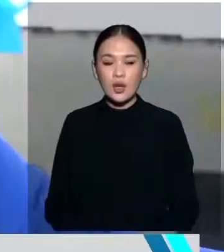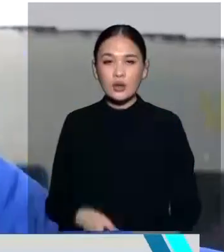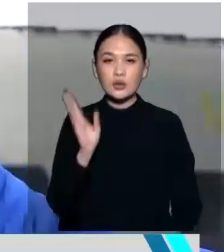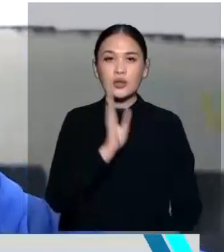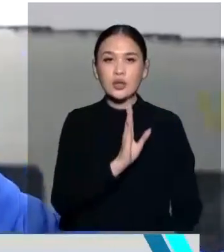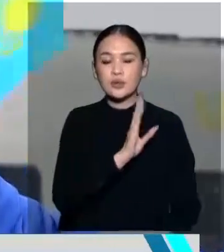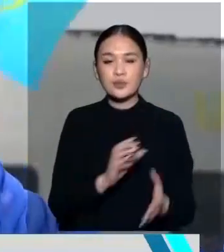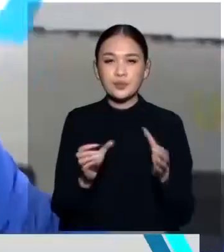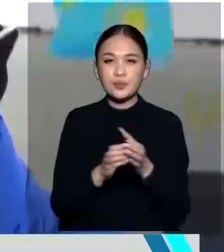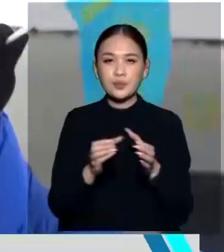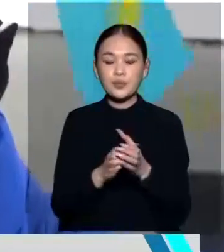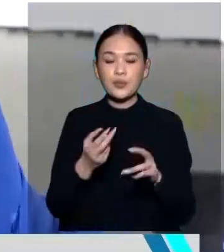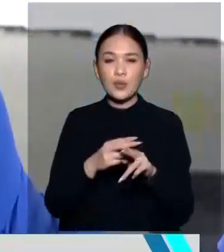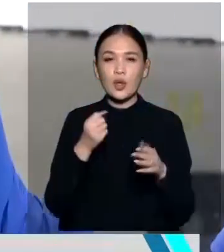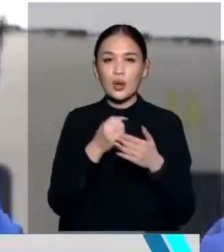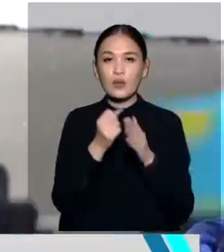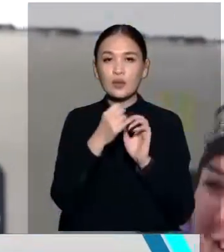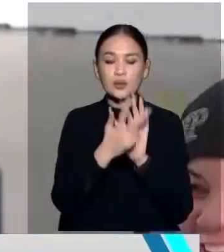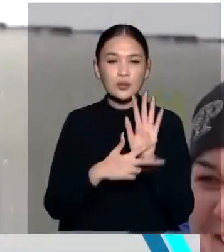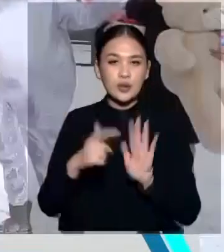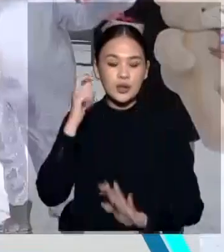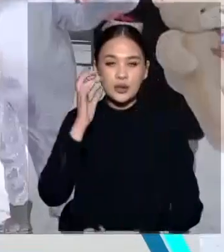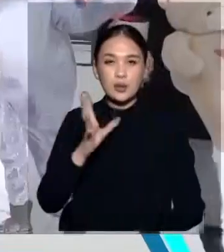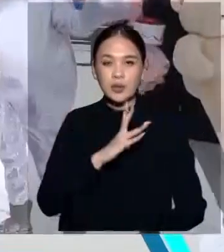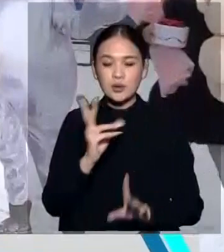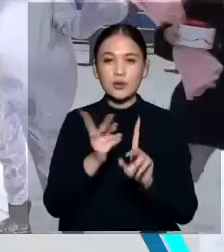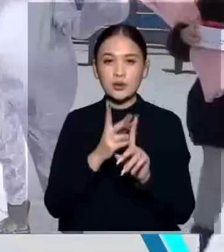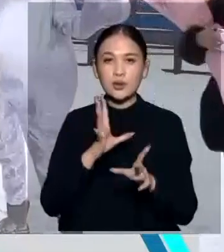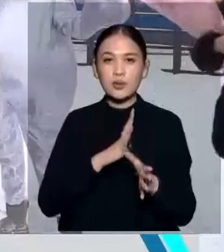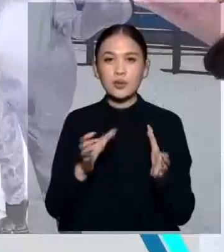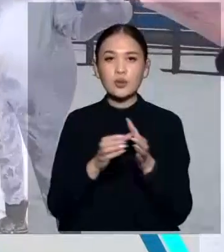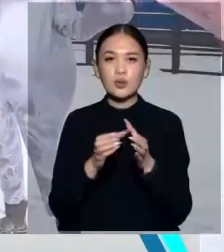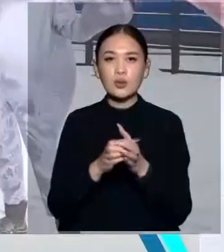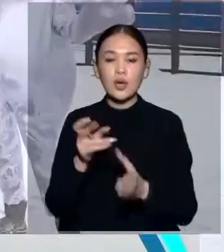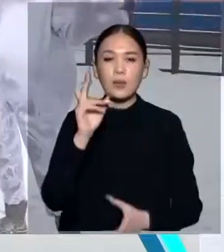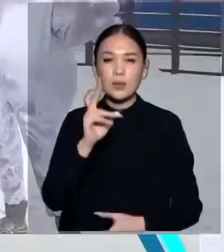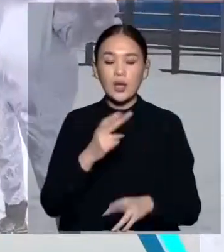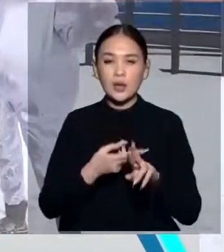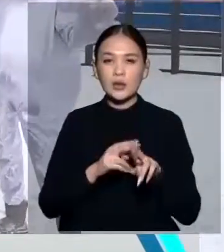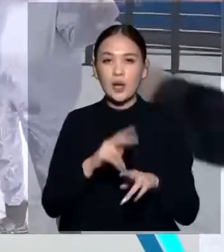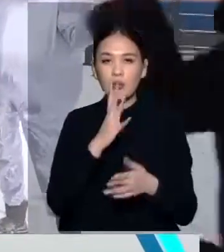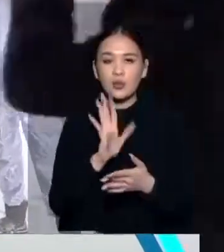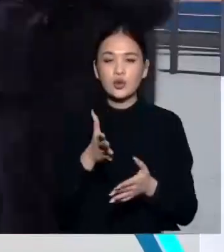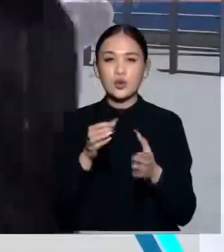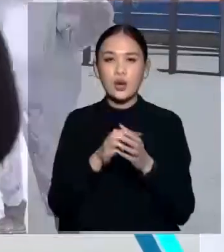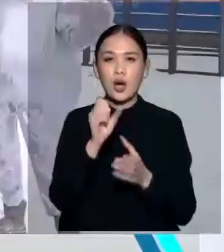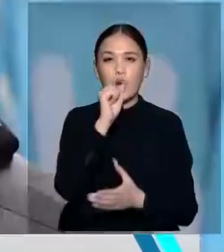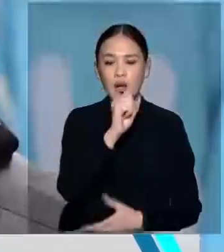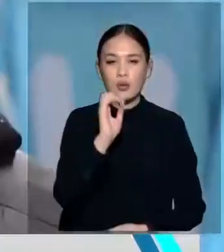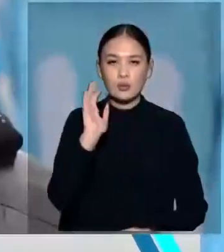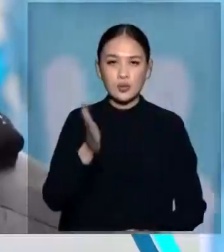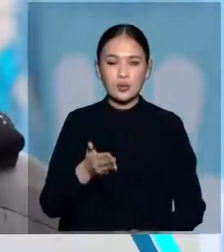Женская сборная Казахстана до 18 лет выиграла мировой турнир во втором дивизионе группы «Б». Со следующего года команда будет выступать в группе «А».